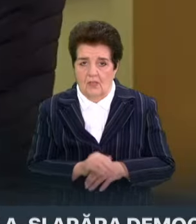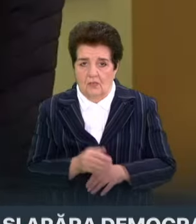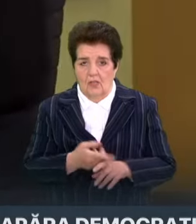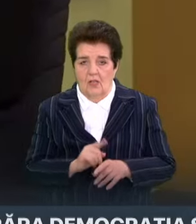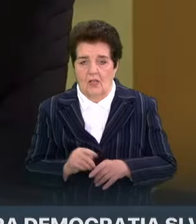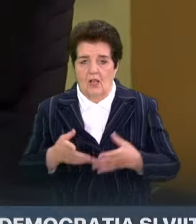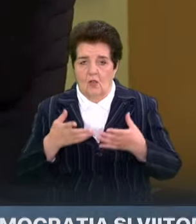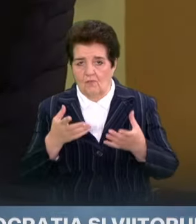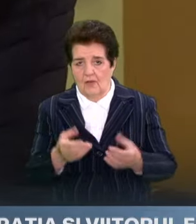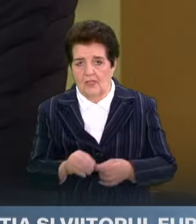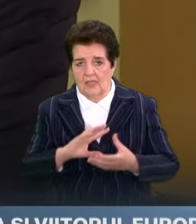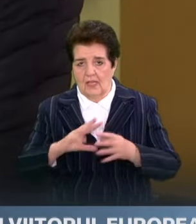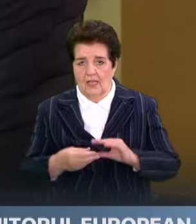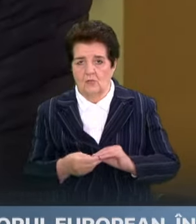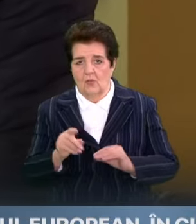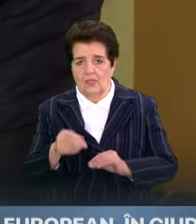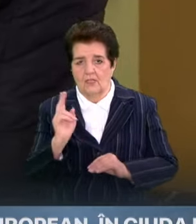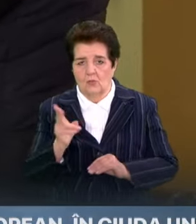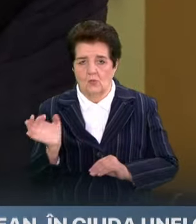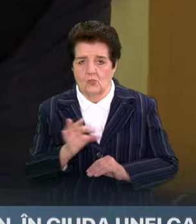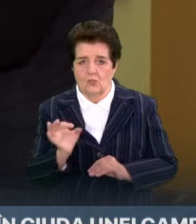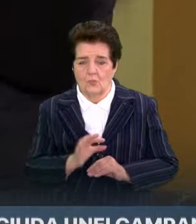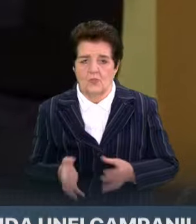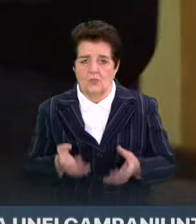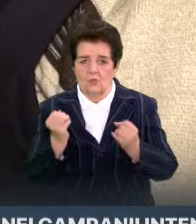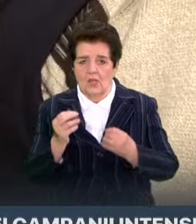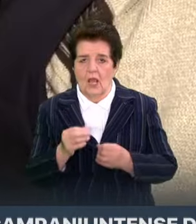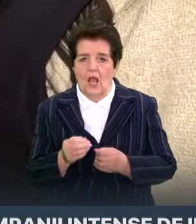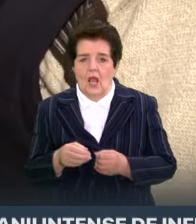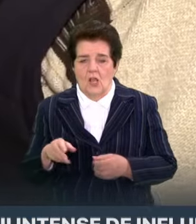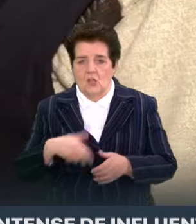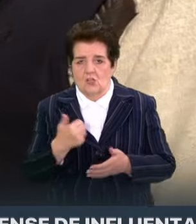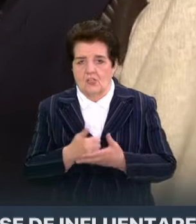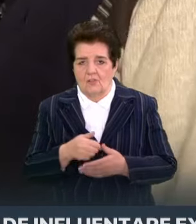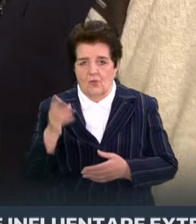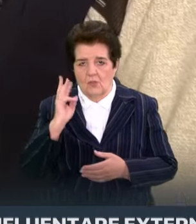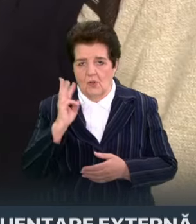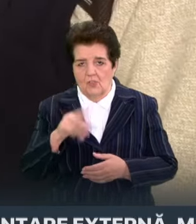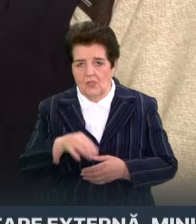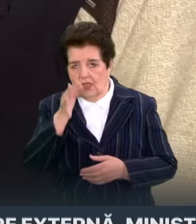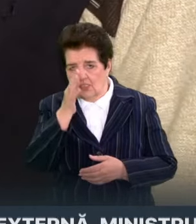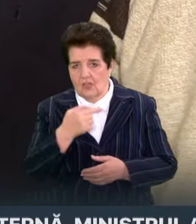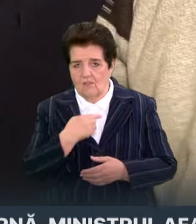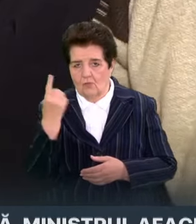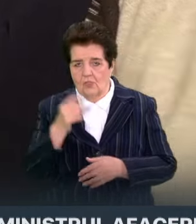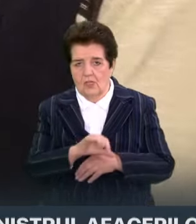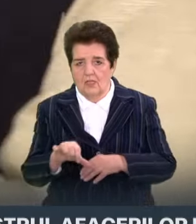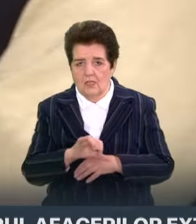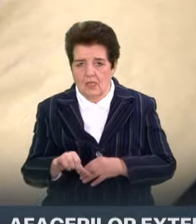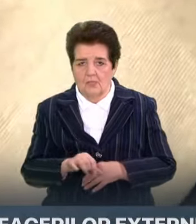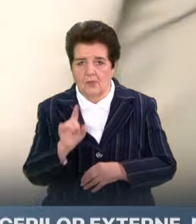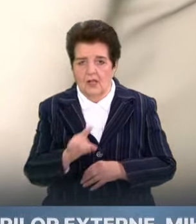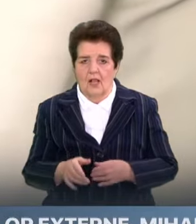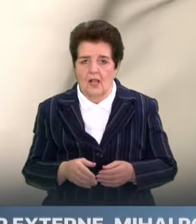au influențat rezultatul alegerilor din 20 octombrie, susține șeful diplomației de la Chișinău, a fost votul moldovenilor din diaspora,